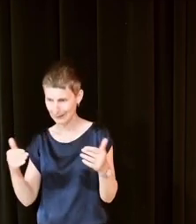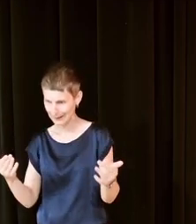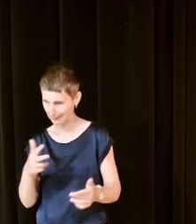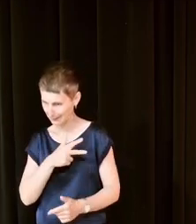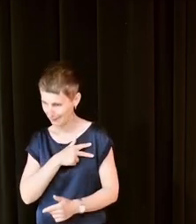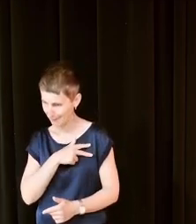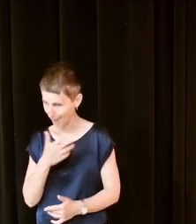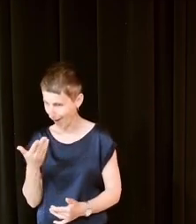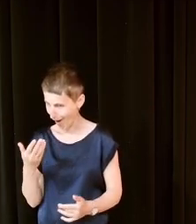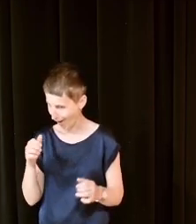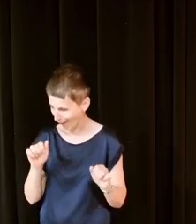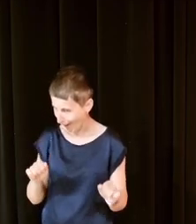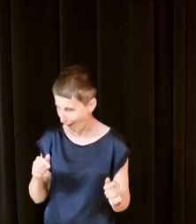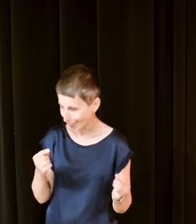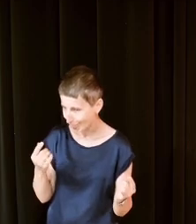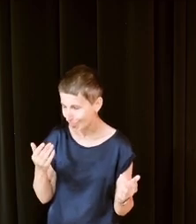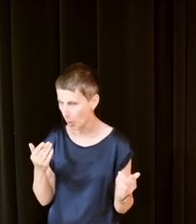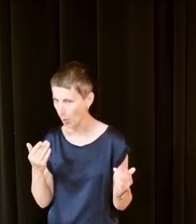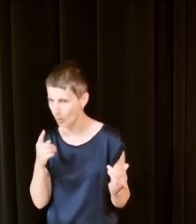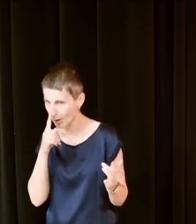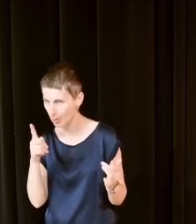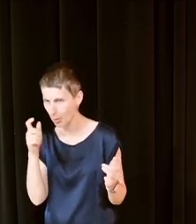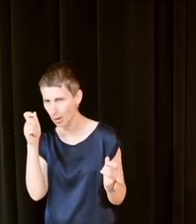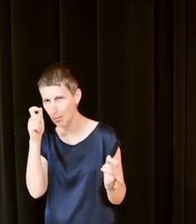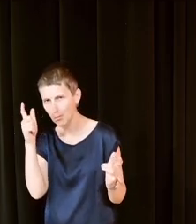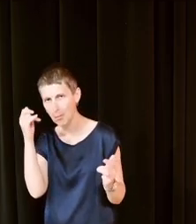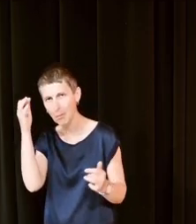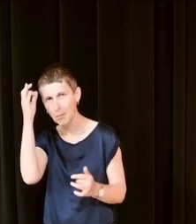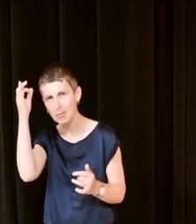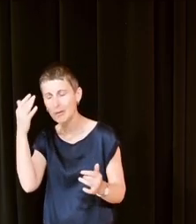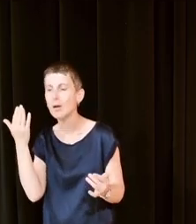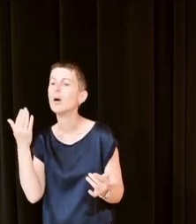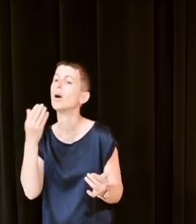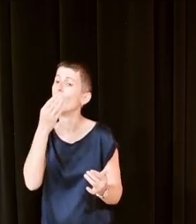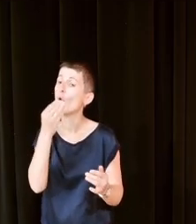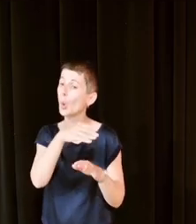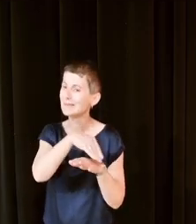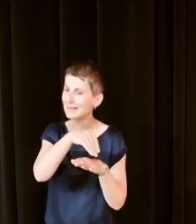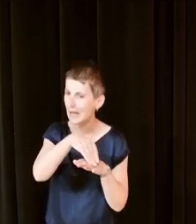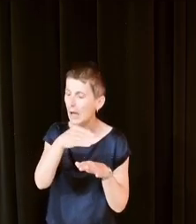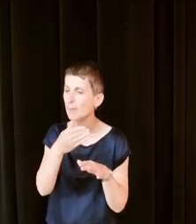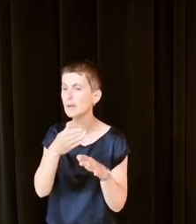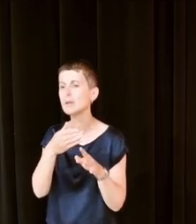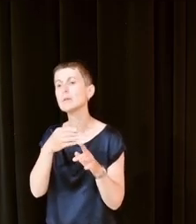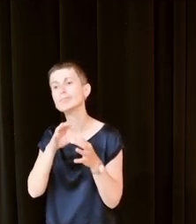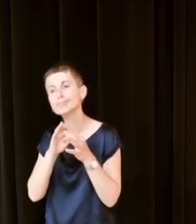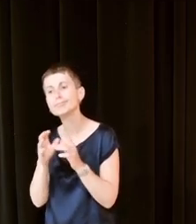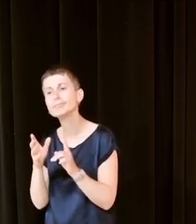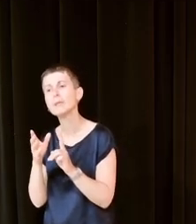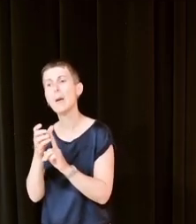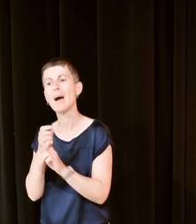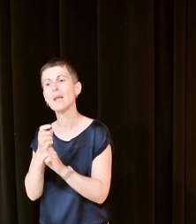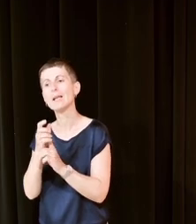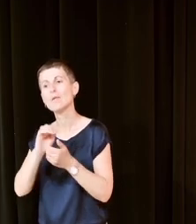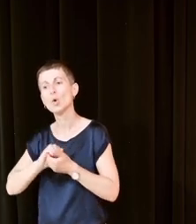das beschreibbar oder denken wir uns das nur aus? Und ich werde von der Kunsttherapie in der Palliativ- und Hospizversorgung sprechen,